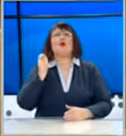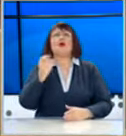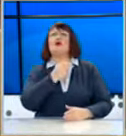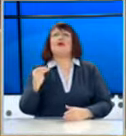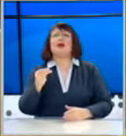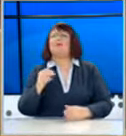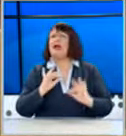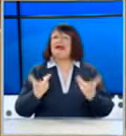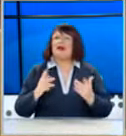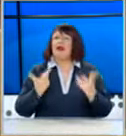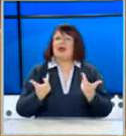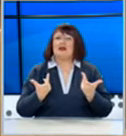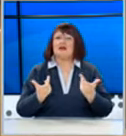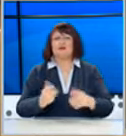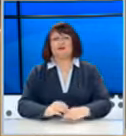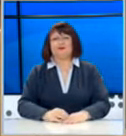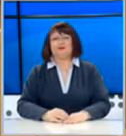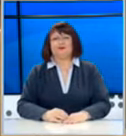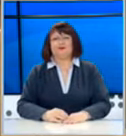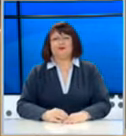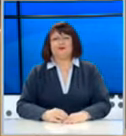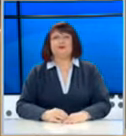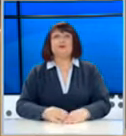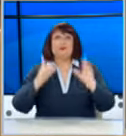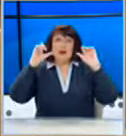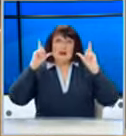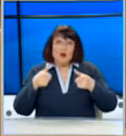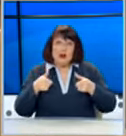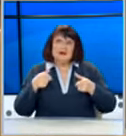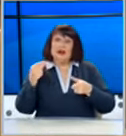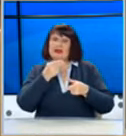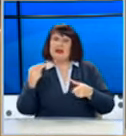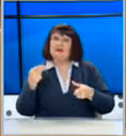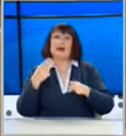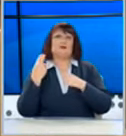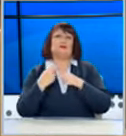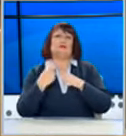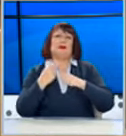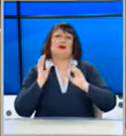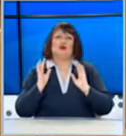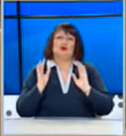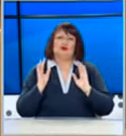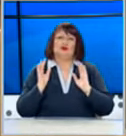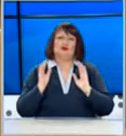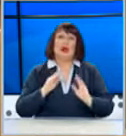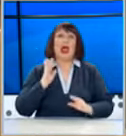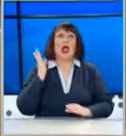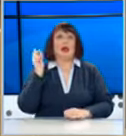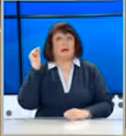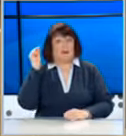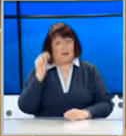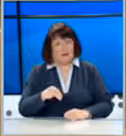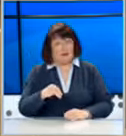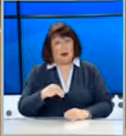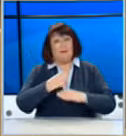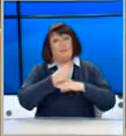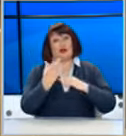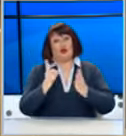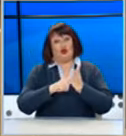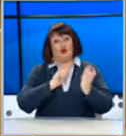ζήτημα που αφορά τη λειτουργία της δημοκρατίας στη χώρα? Εάν υπερψηφίζαμε την τροπολογία του